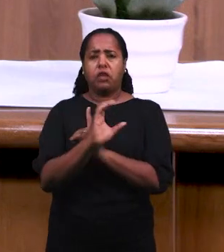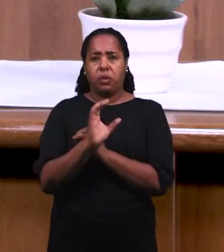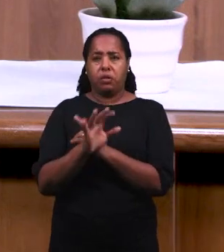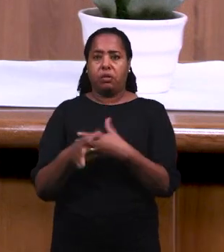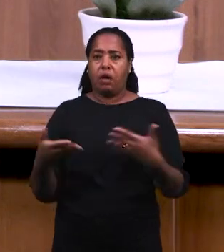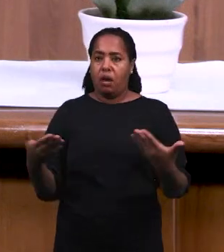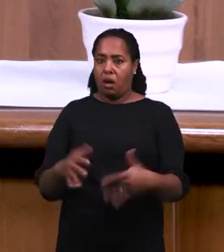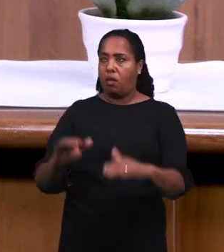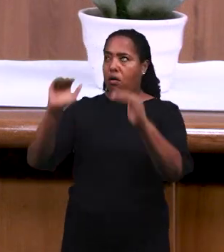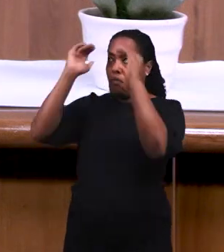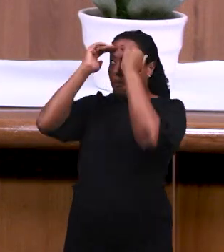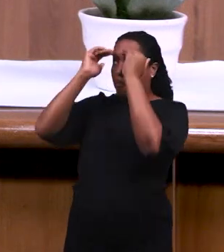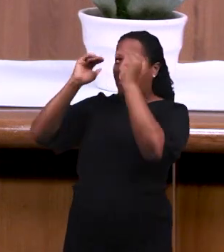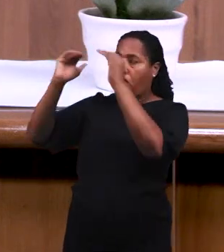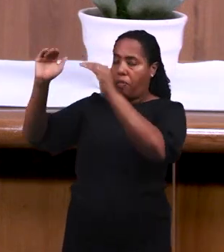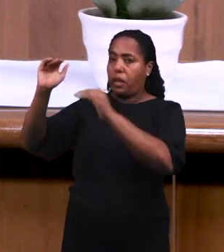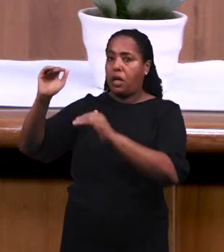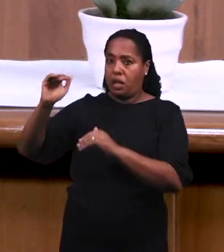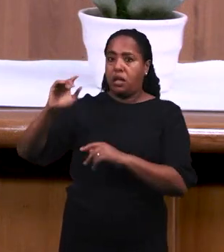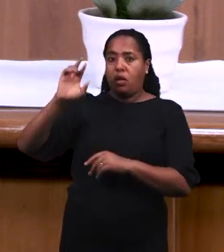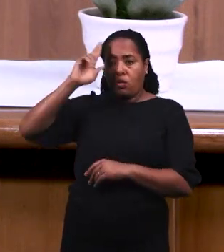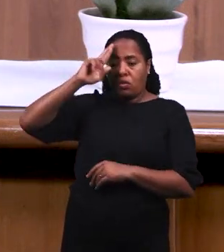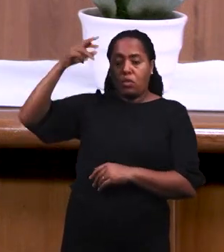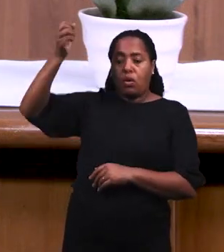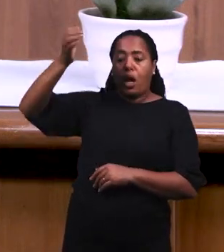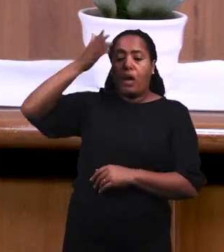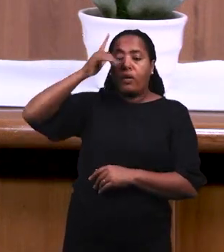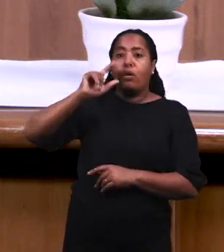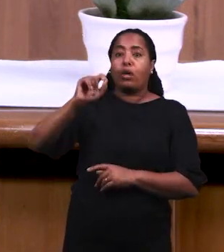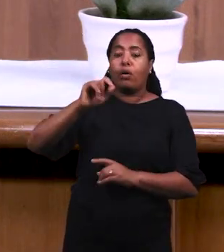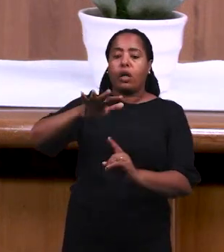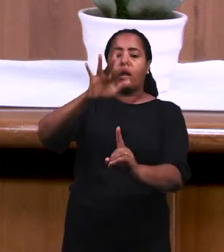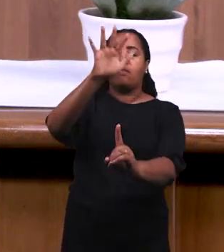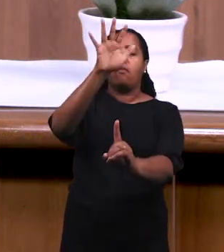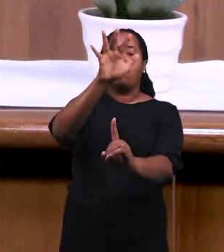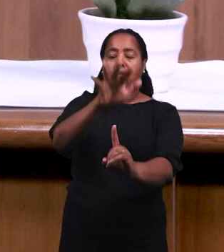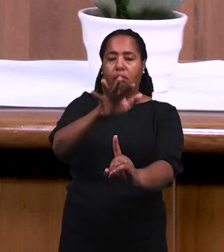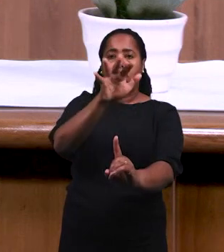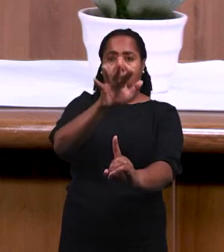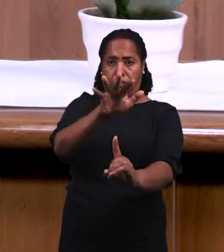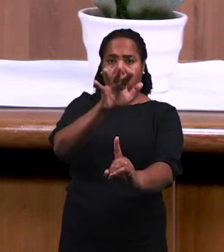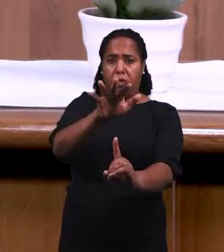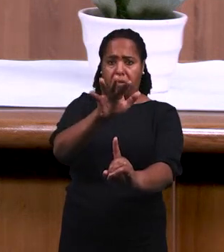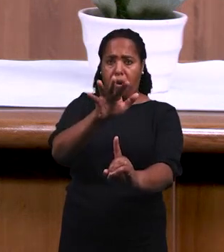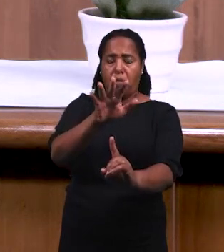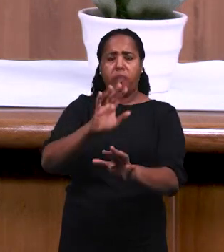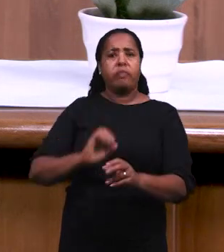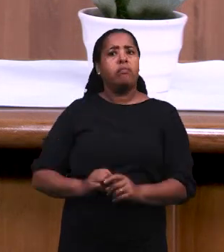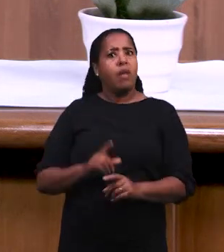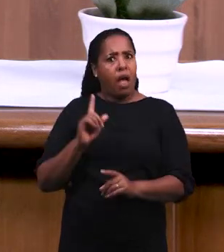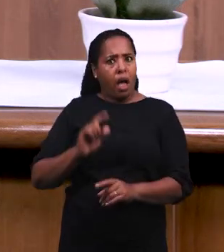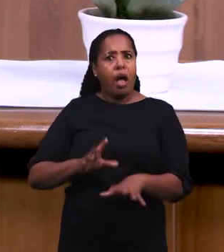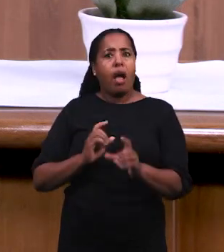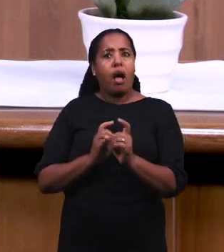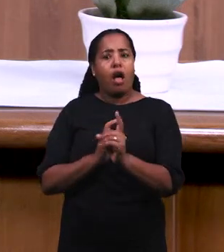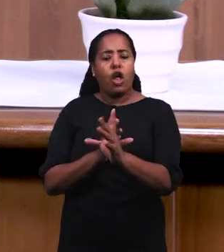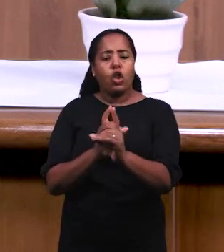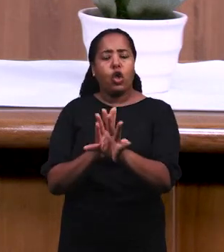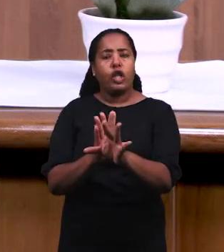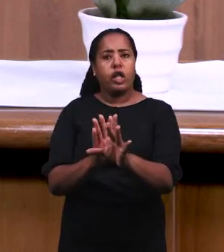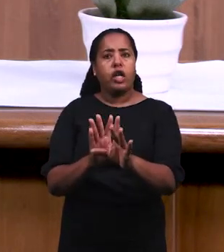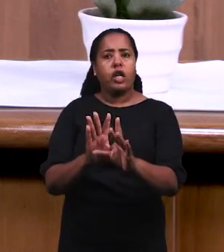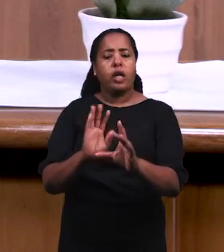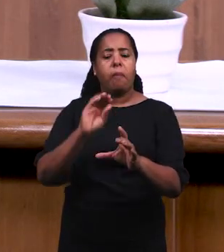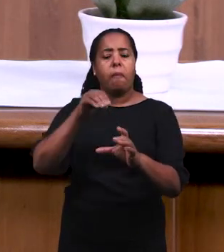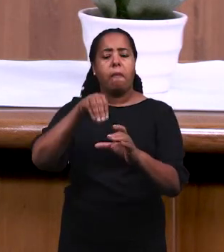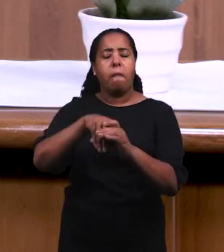богослужения. И мы исполним откровение Господне. Мы помолимся с возложением рук. Это библейская